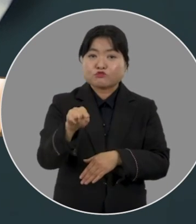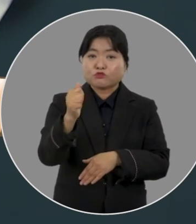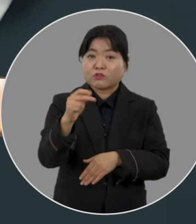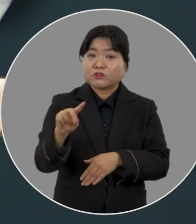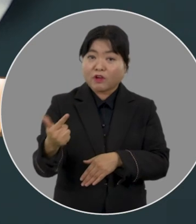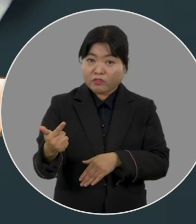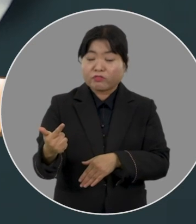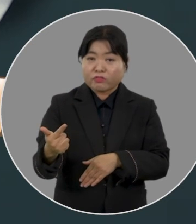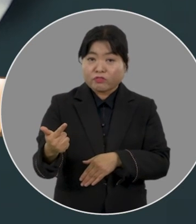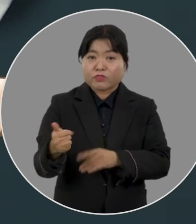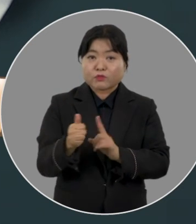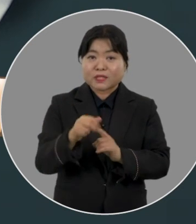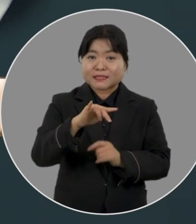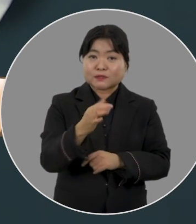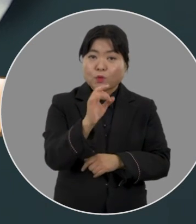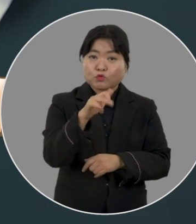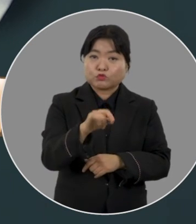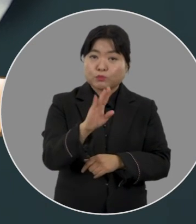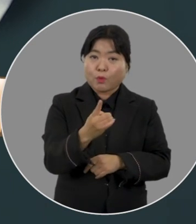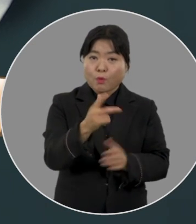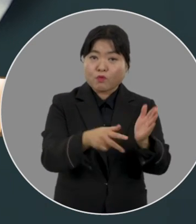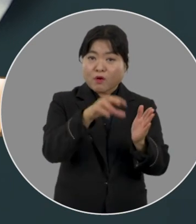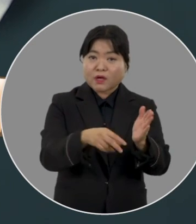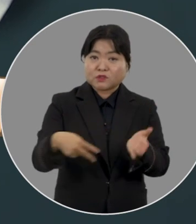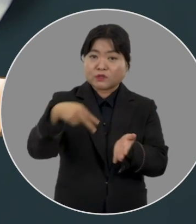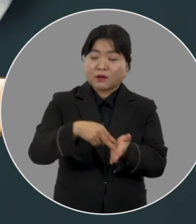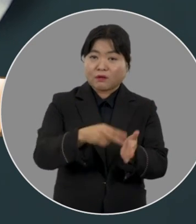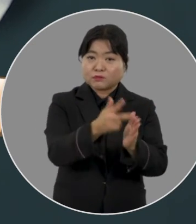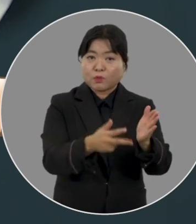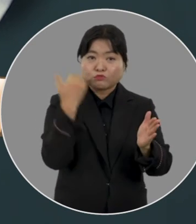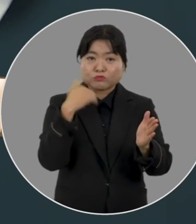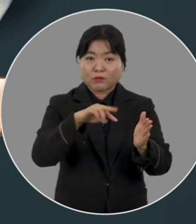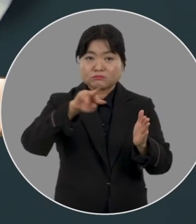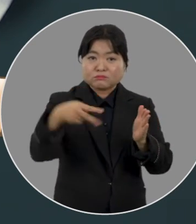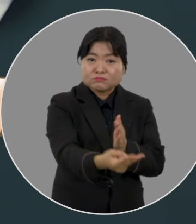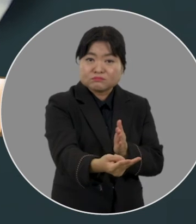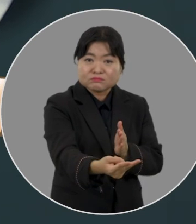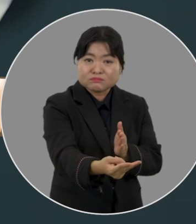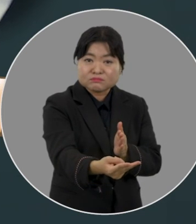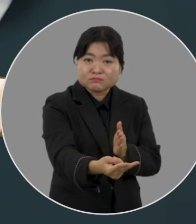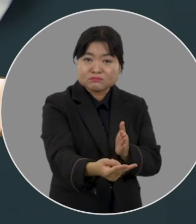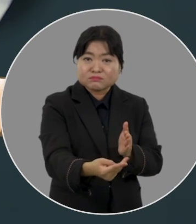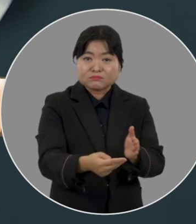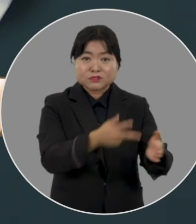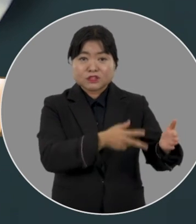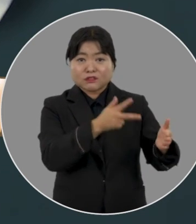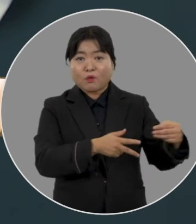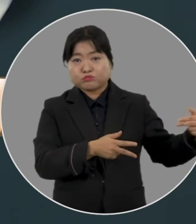군이 신옥구보역에 서 있다가 철로에 누군가가 미끄러졌거든요.